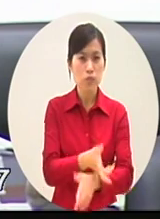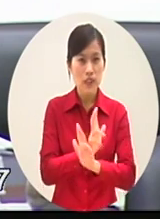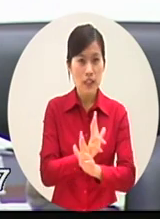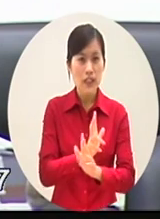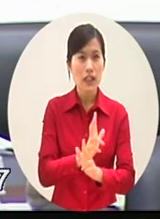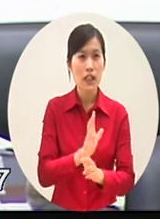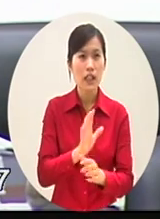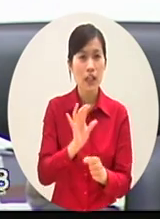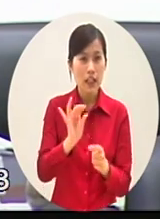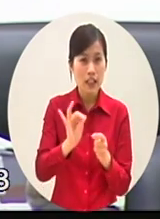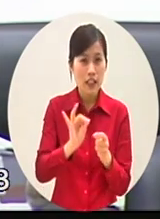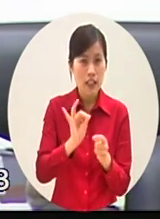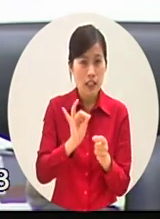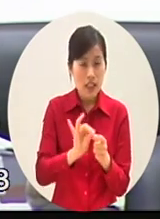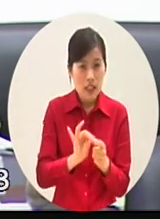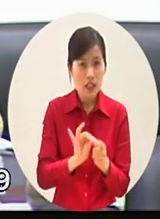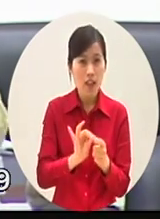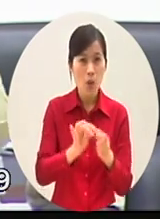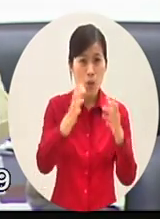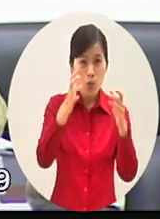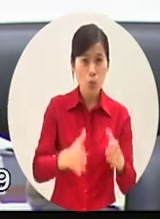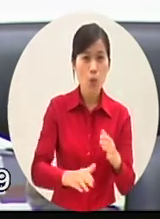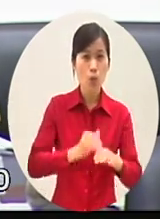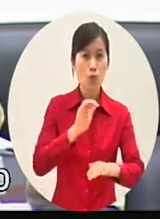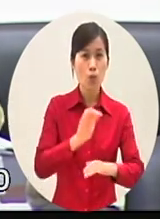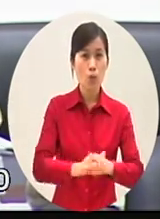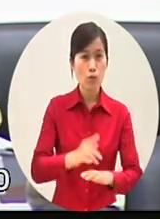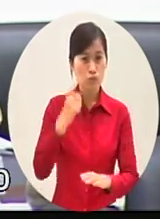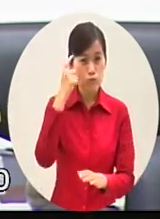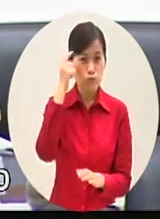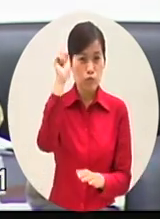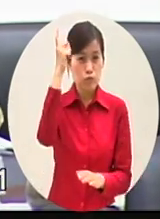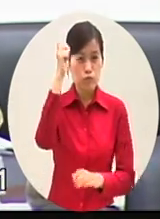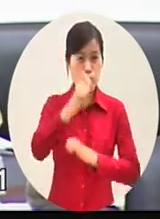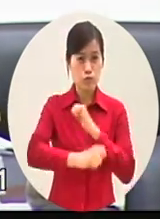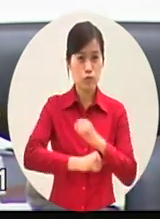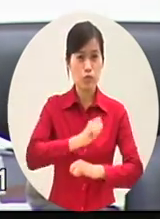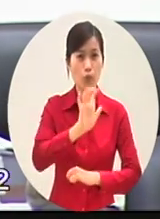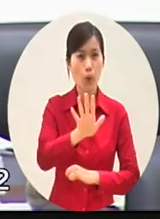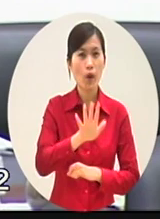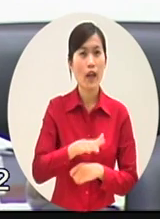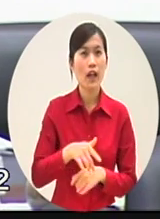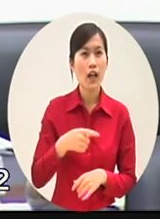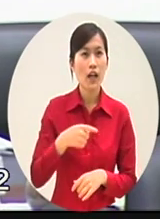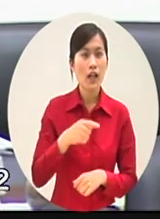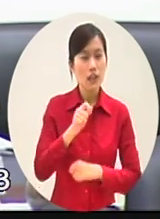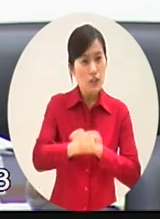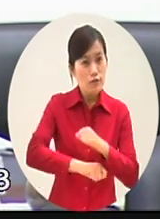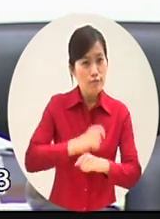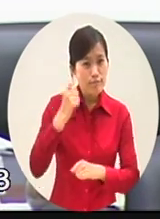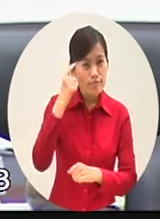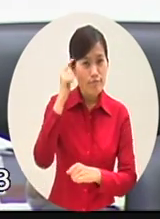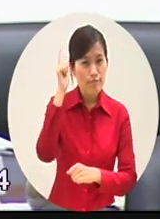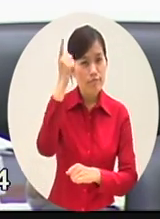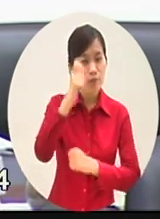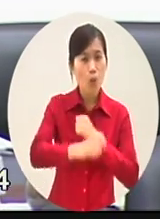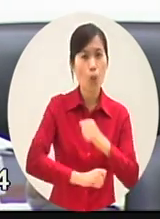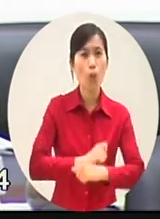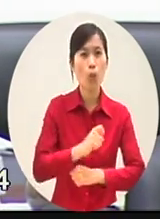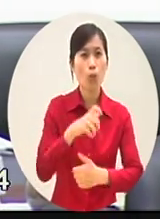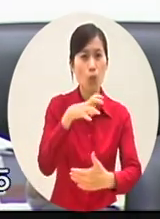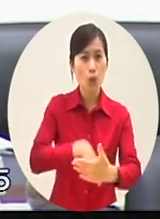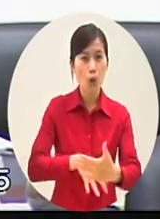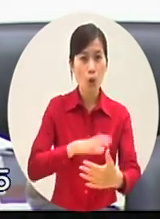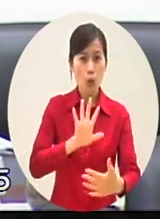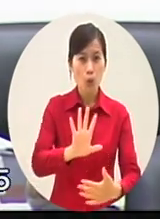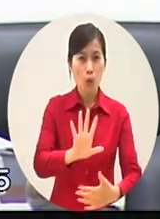109年的纪念哈。所以哈，咱伫家哈，咱的。在这109年的纪念内底，咱今年有足侪日本